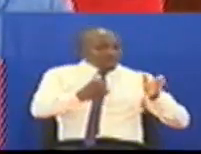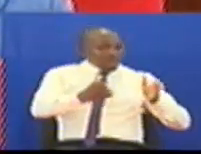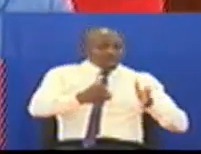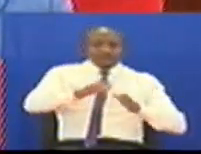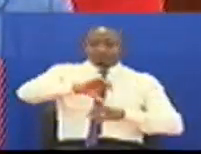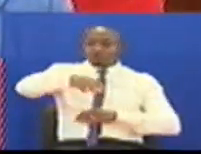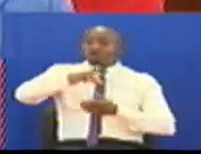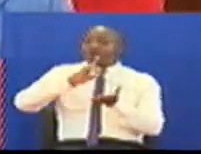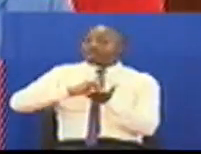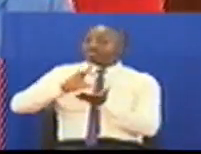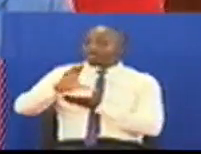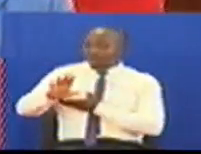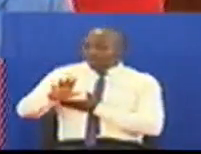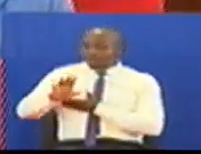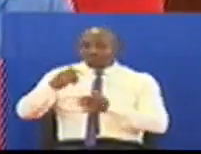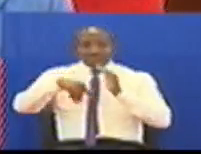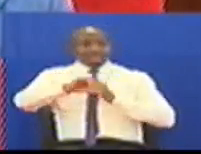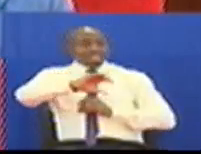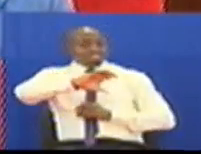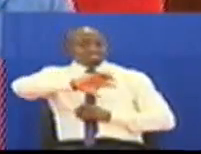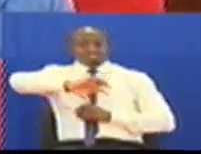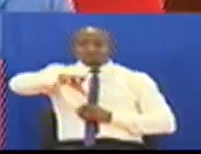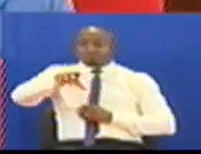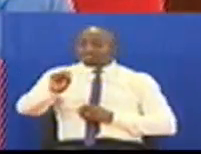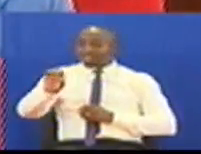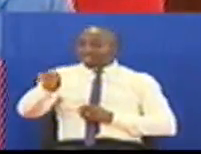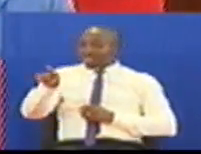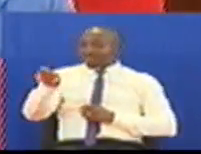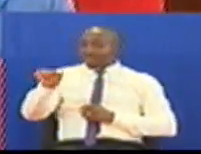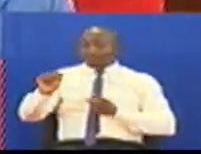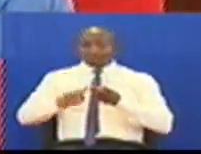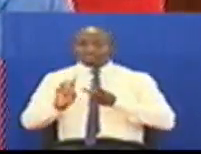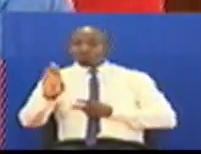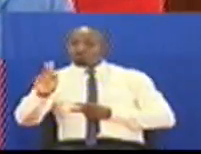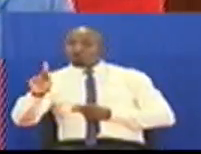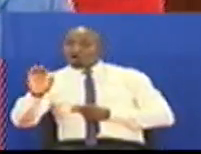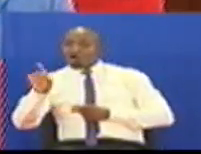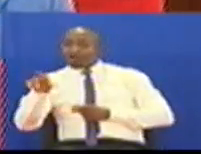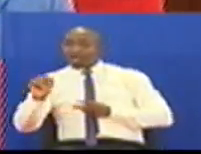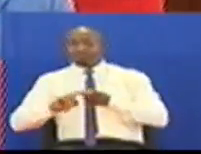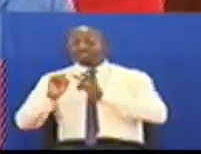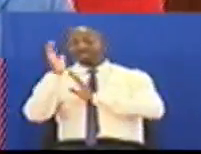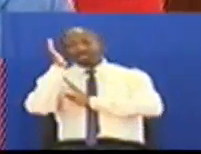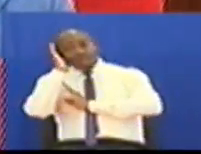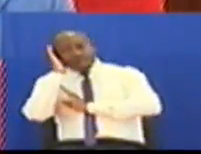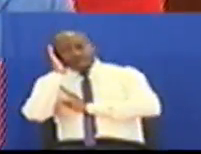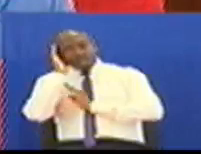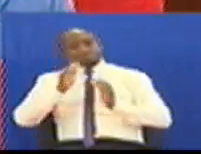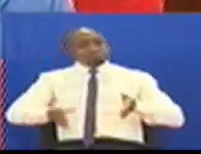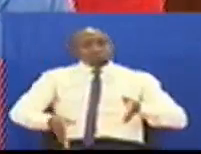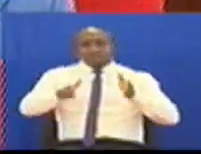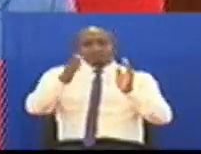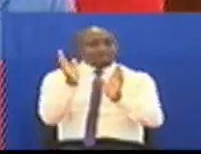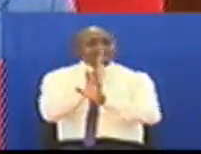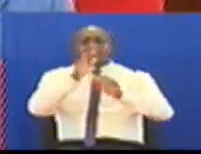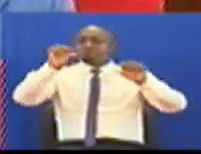barabara za mikoa ya Dar es Salaam katika jimbo la Segerea, jimbo la Ukonga na jimbo la Ilala, barabara sasa hivi zina hali mbaya sana.